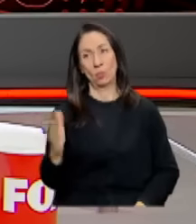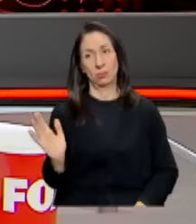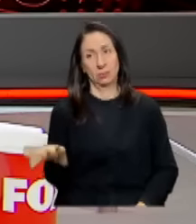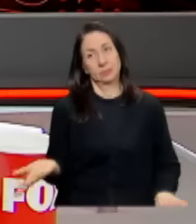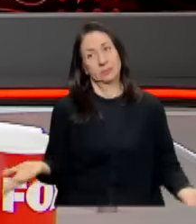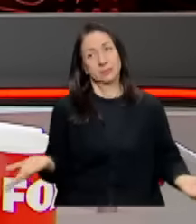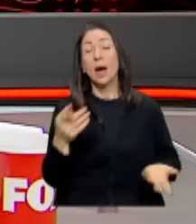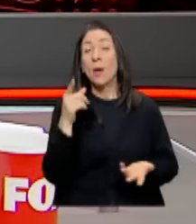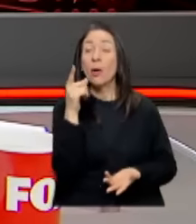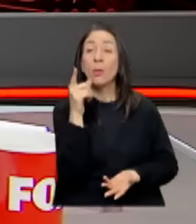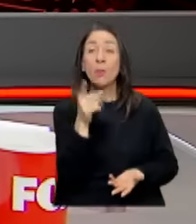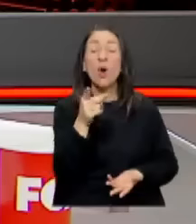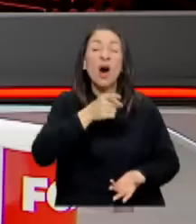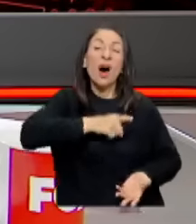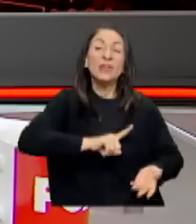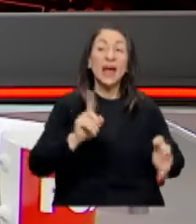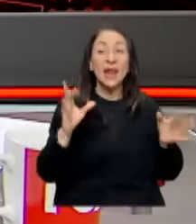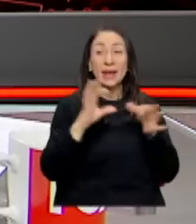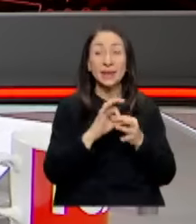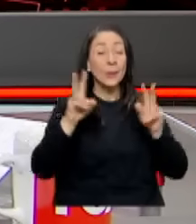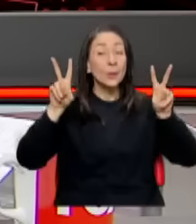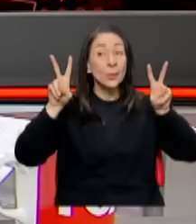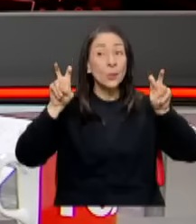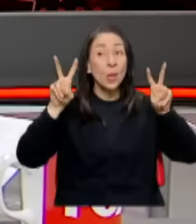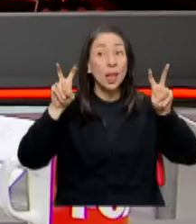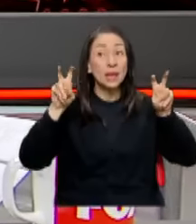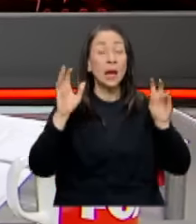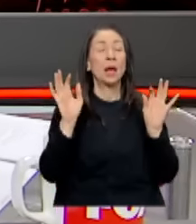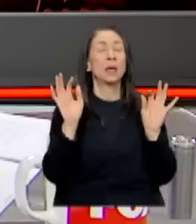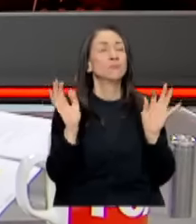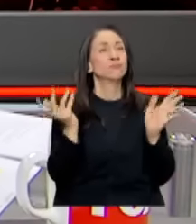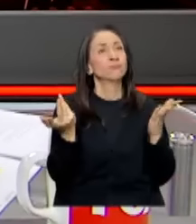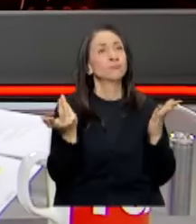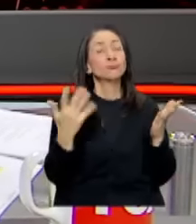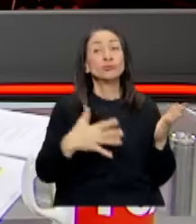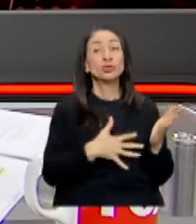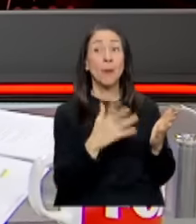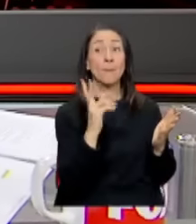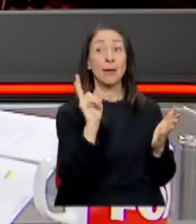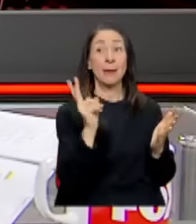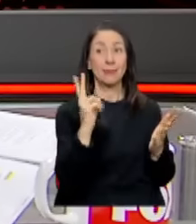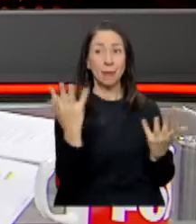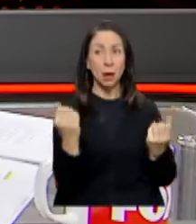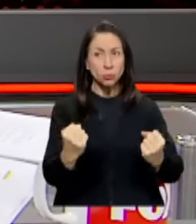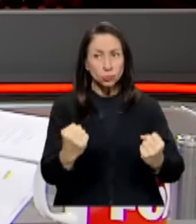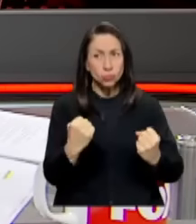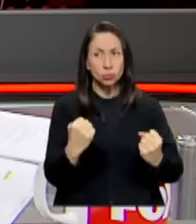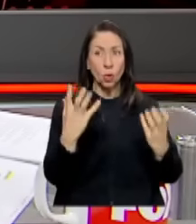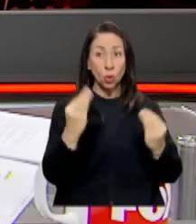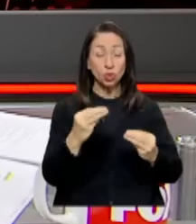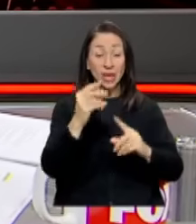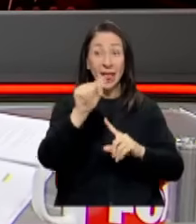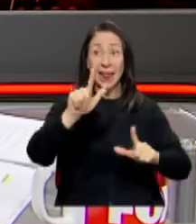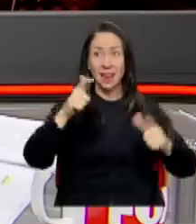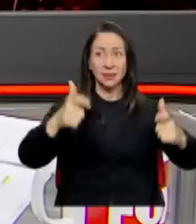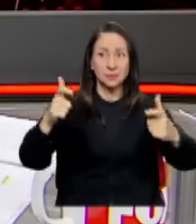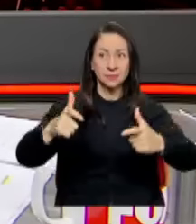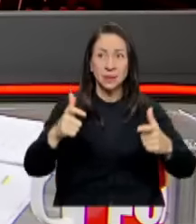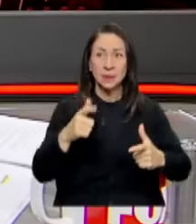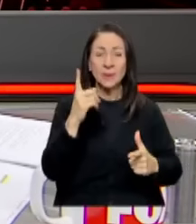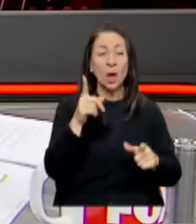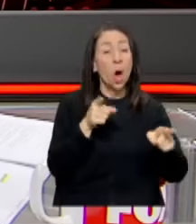lazım. Bakın bu adaylarla ilgili konularda bilhassa Cumhuriyet Halk Partisi'nin daha kuvvetli olduğu şehirlerde